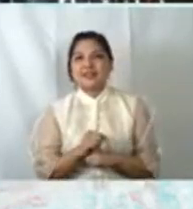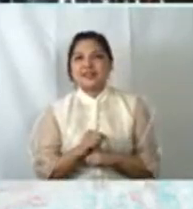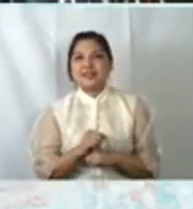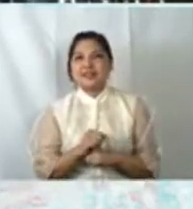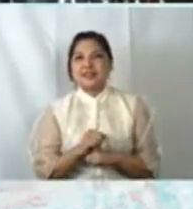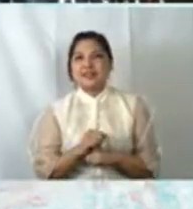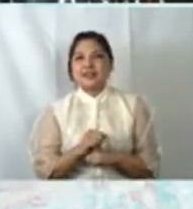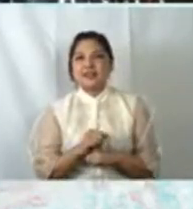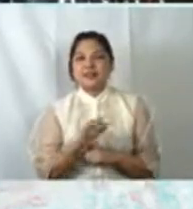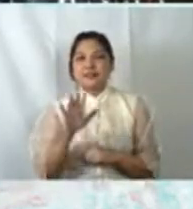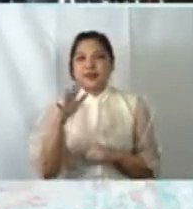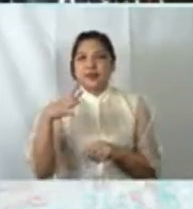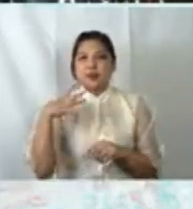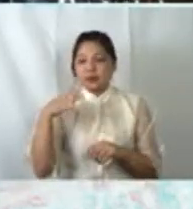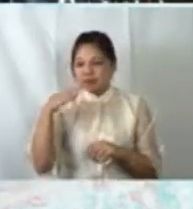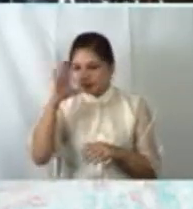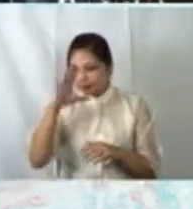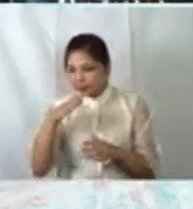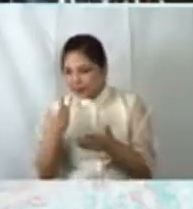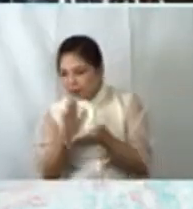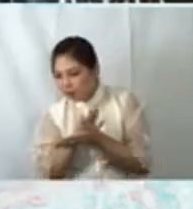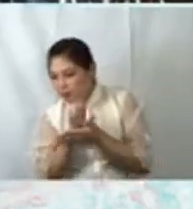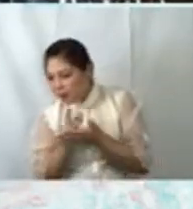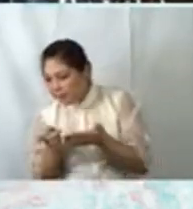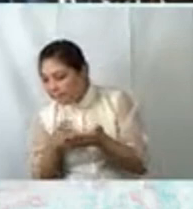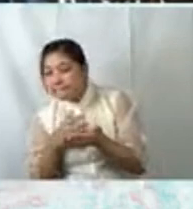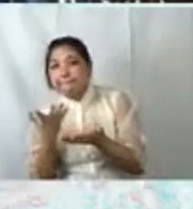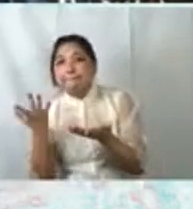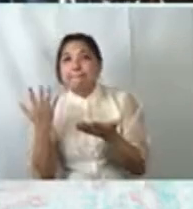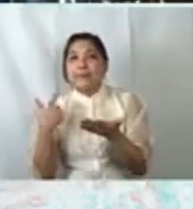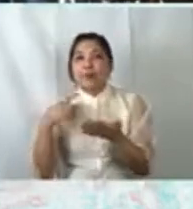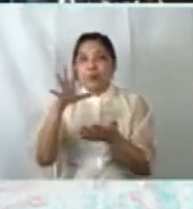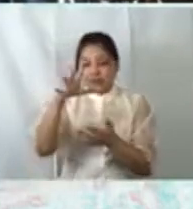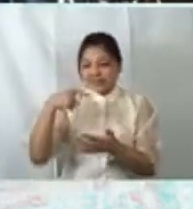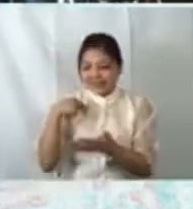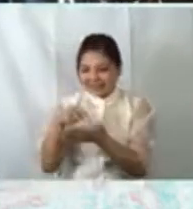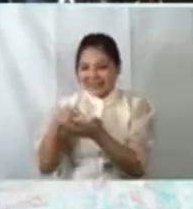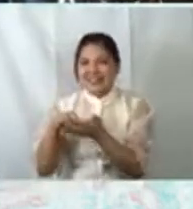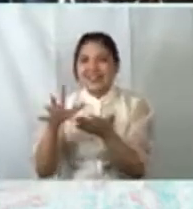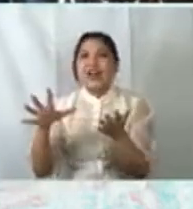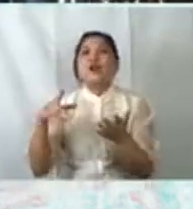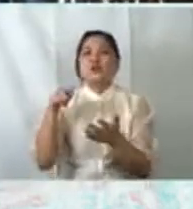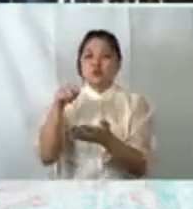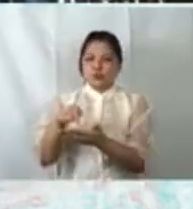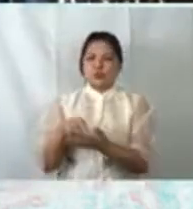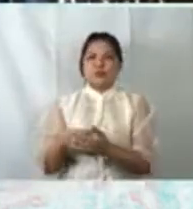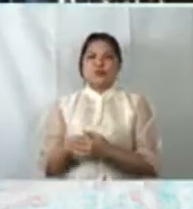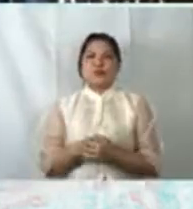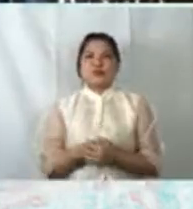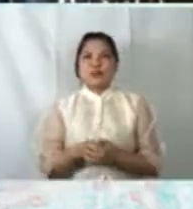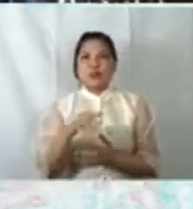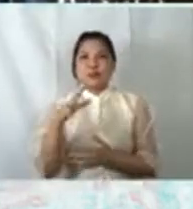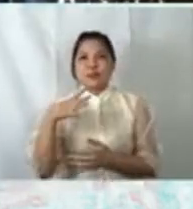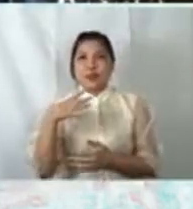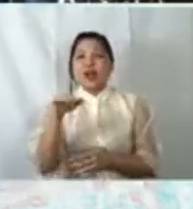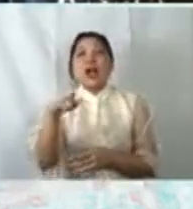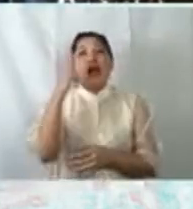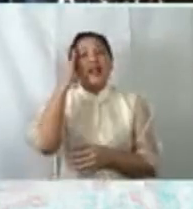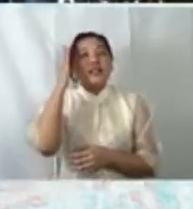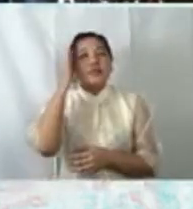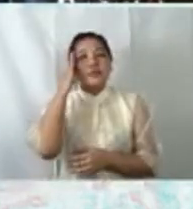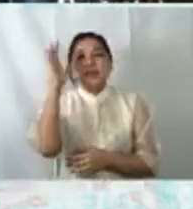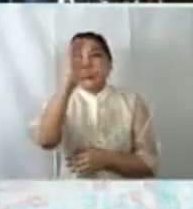Hinahanap ko yung aking kodigo dito. Ayan, ito. Yun. Alam nyo, umanap lang siya